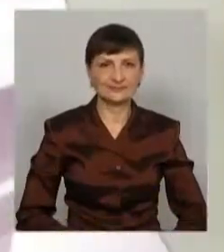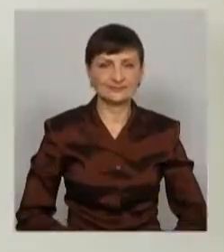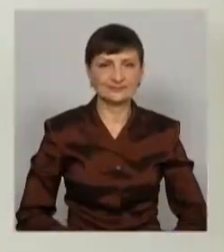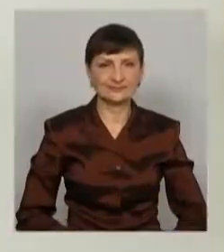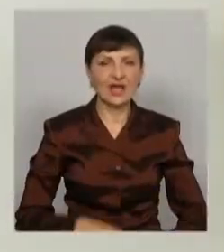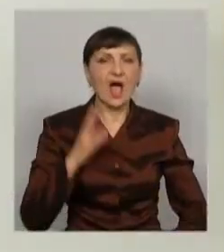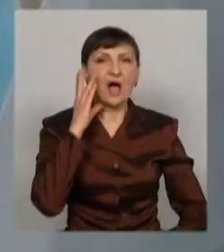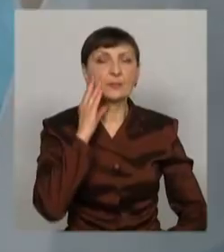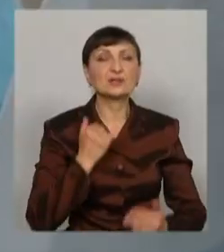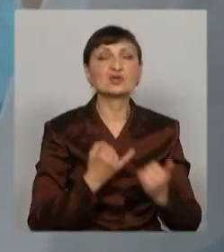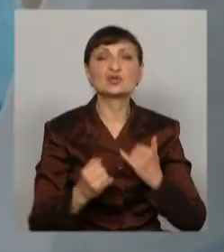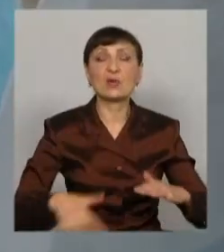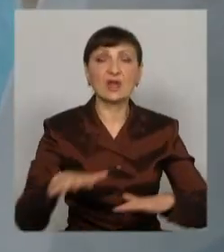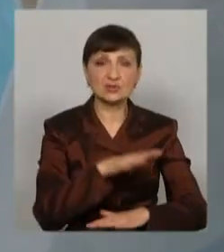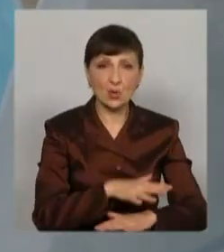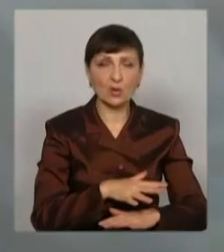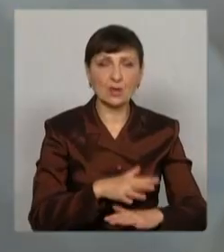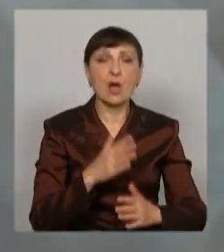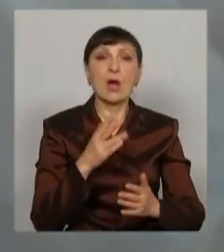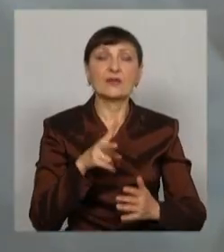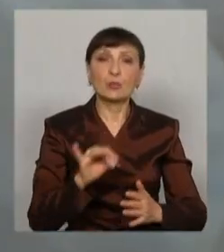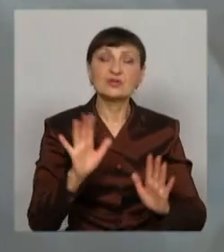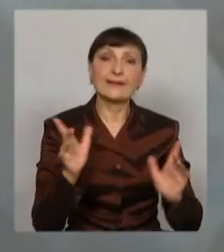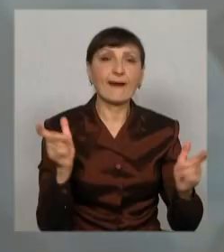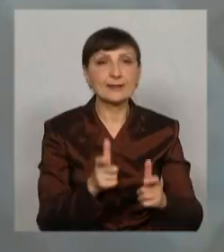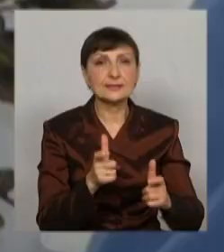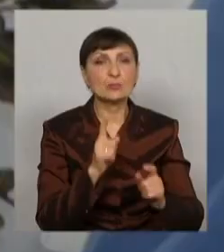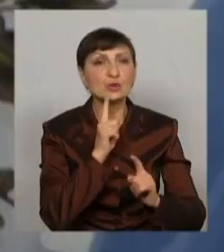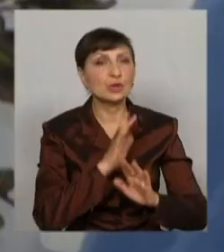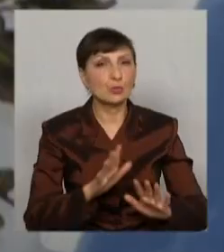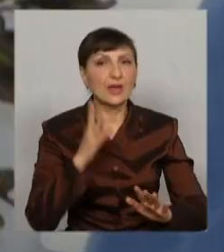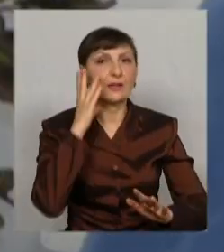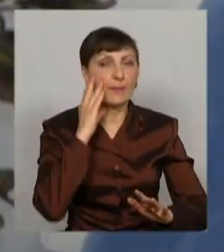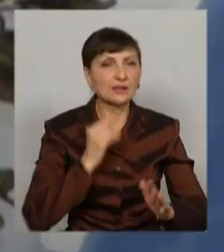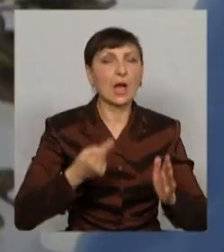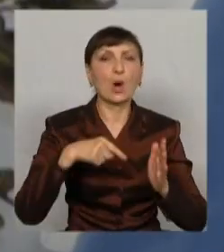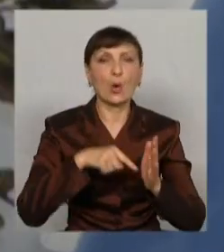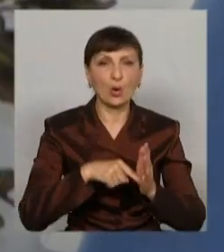переключайтесь. Алматы в желтой зоне. Ведут ли карантин? Город Алмата, город